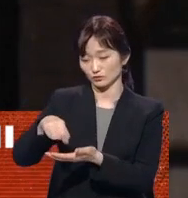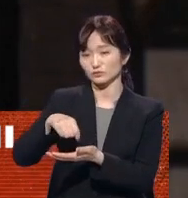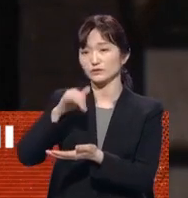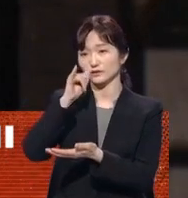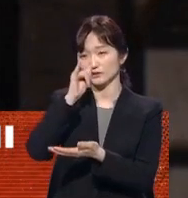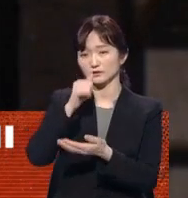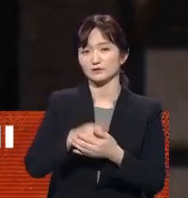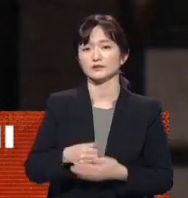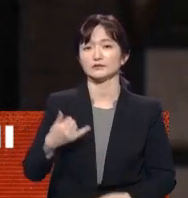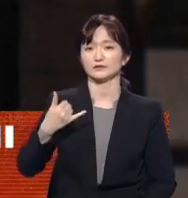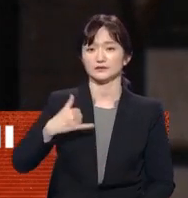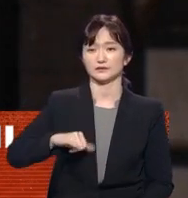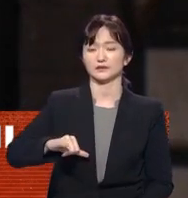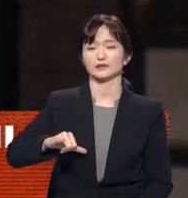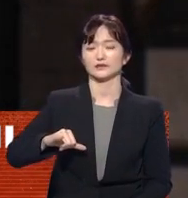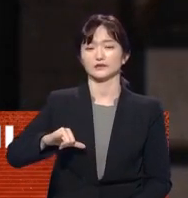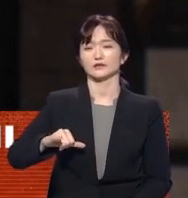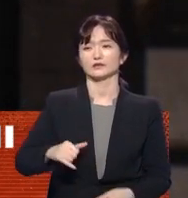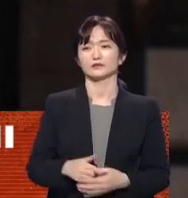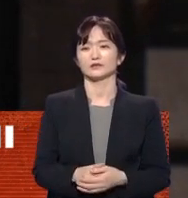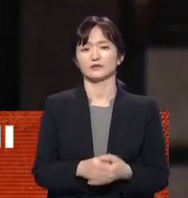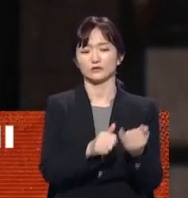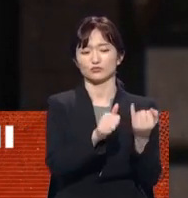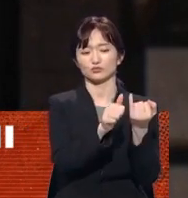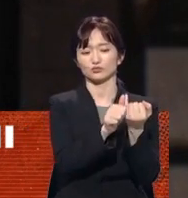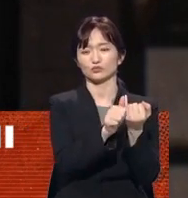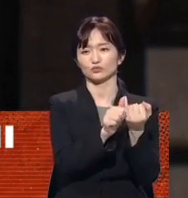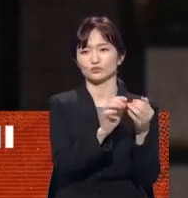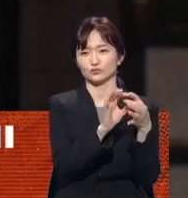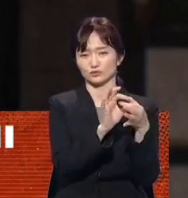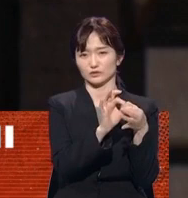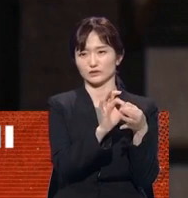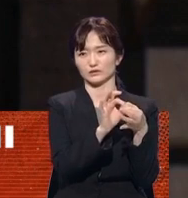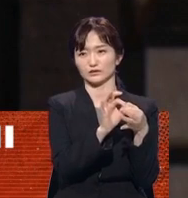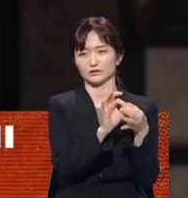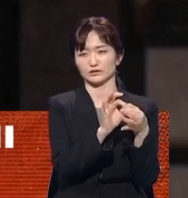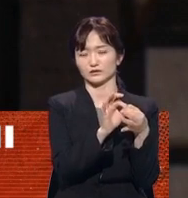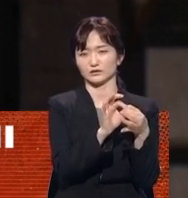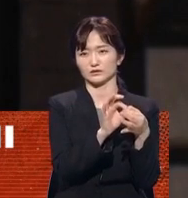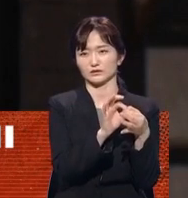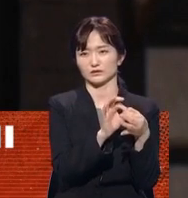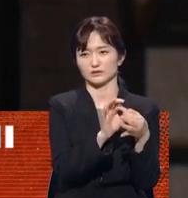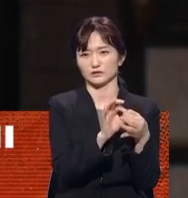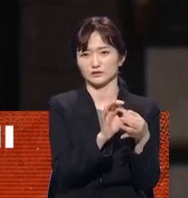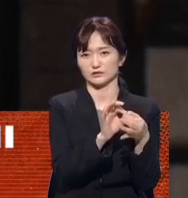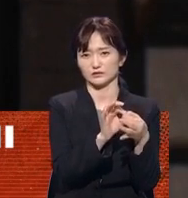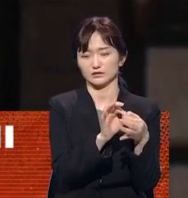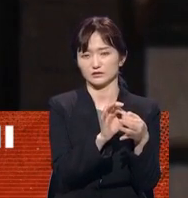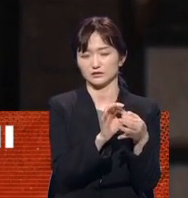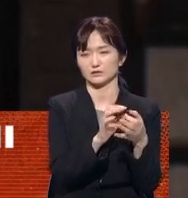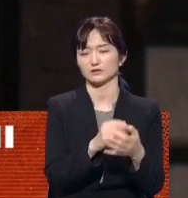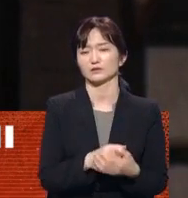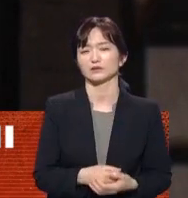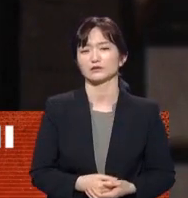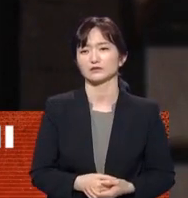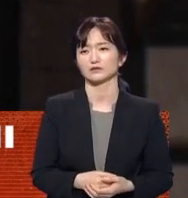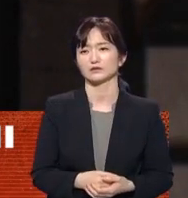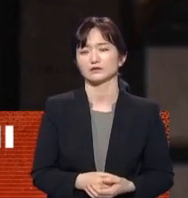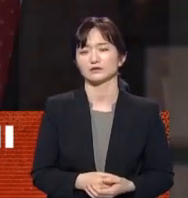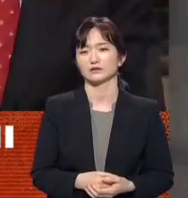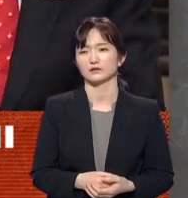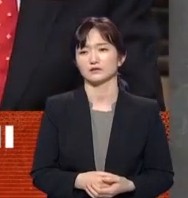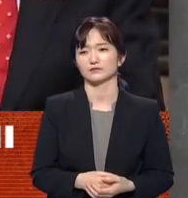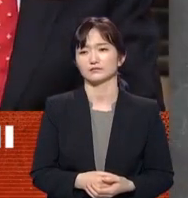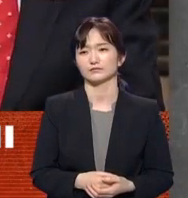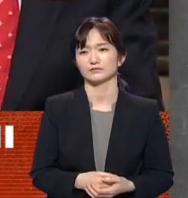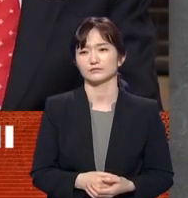경우는이 자녀들이라고 하는 것은 사실 부부관계에 있어서 당사자가 아니라 좀 한 단계에 떨어져 있는 그런